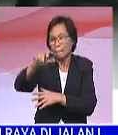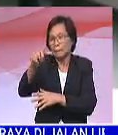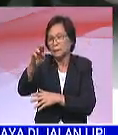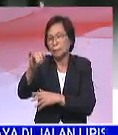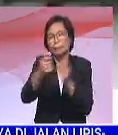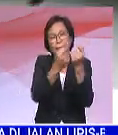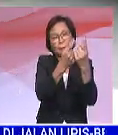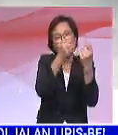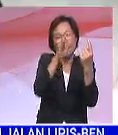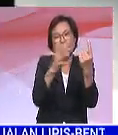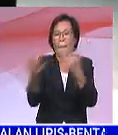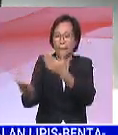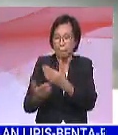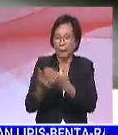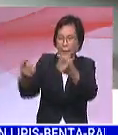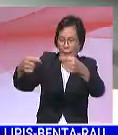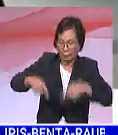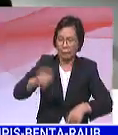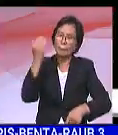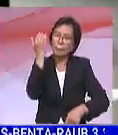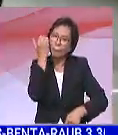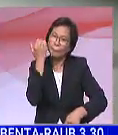11mei sebutan semula case